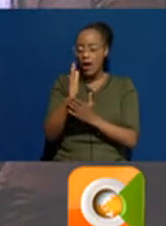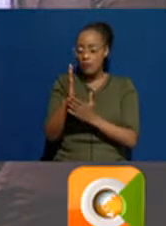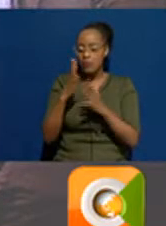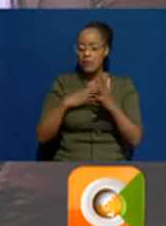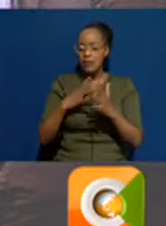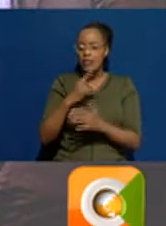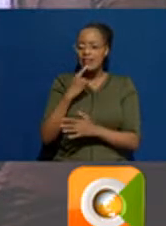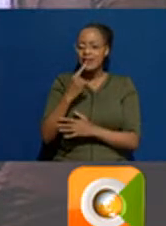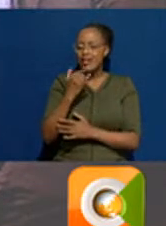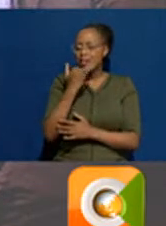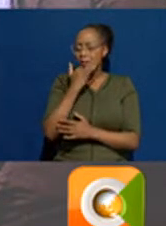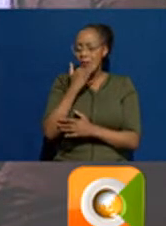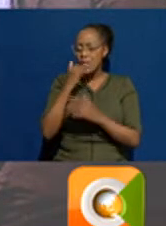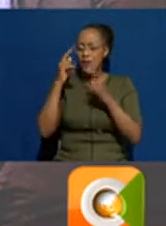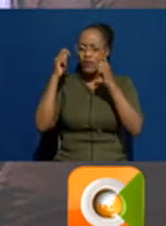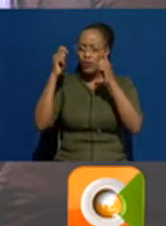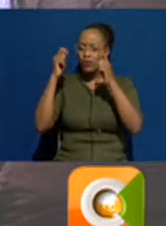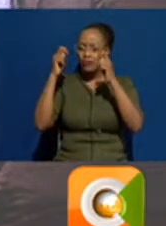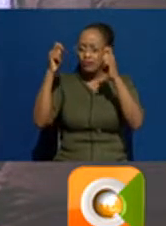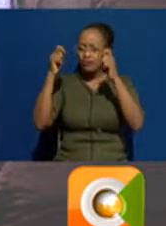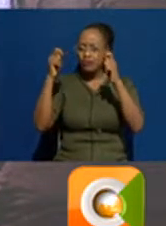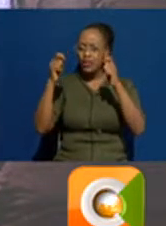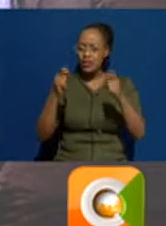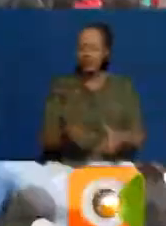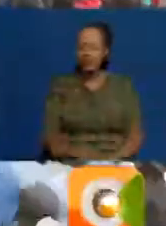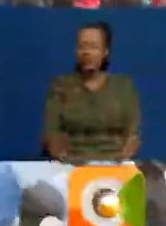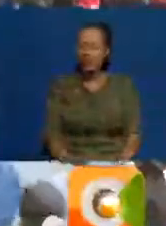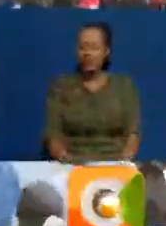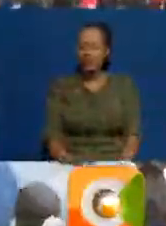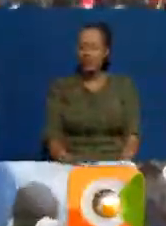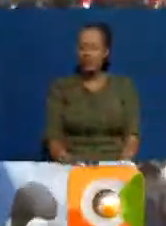maandamano yanayoendelezwa na upinzani.